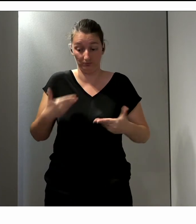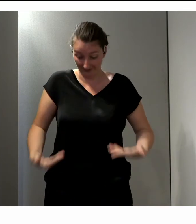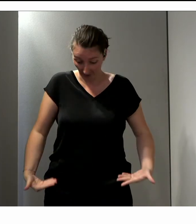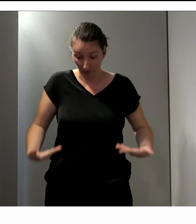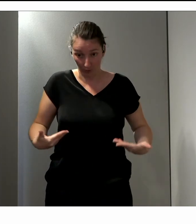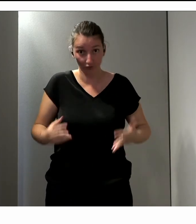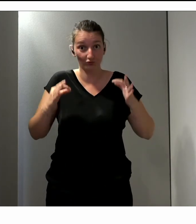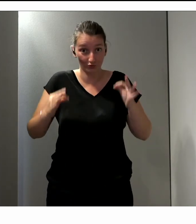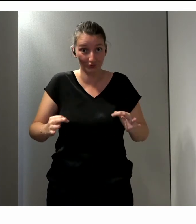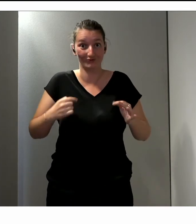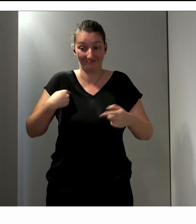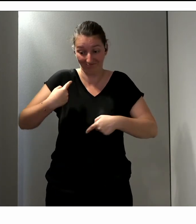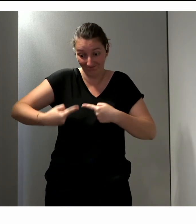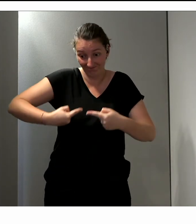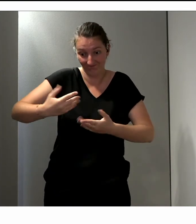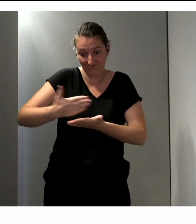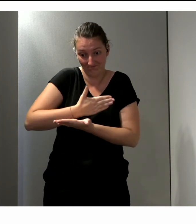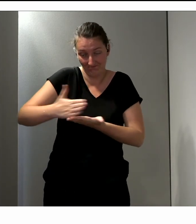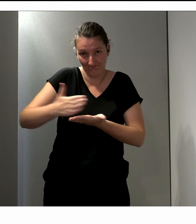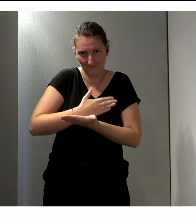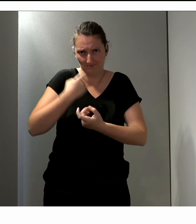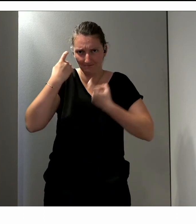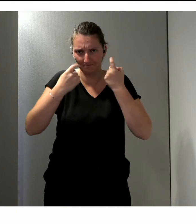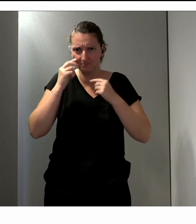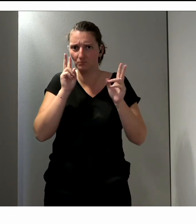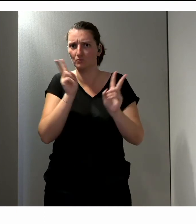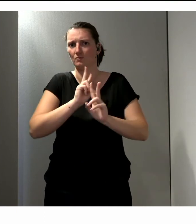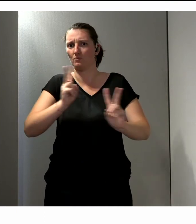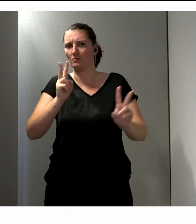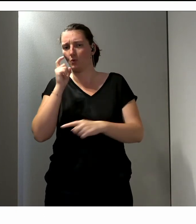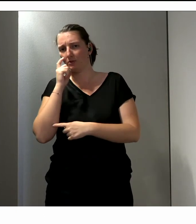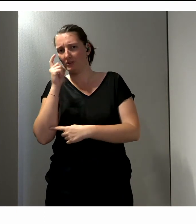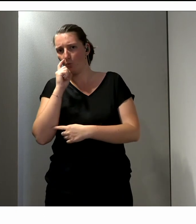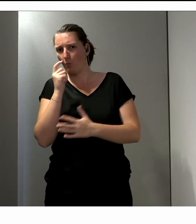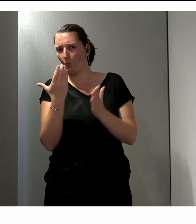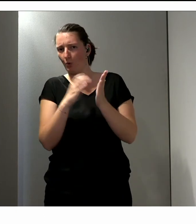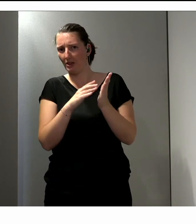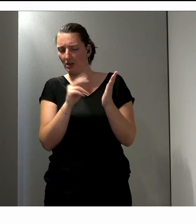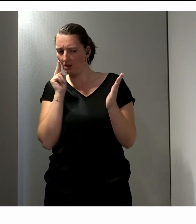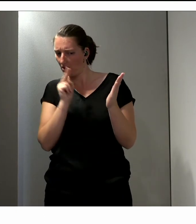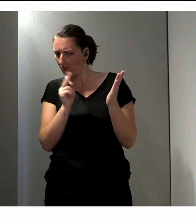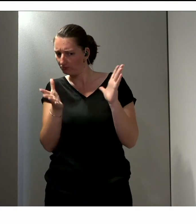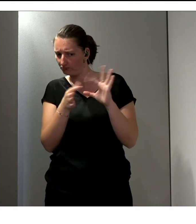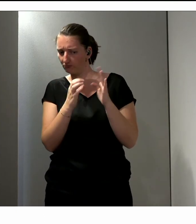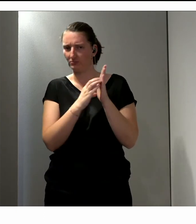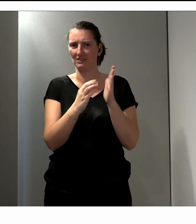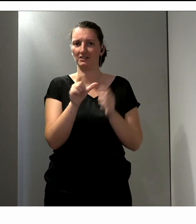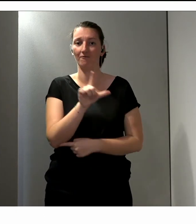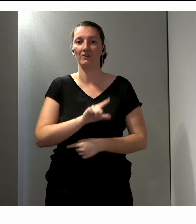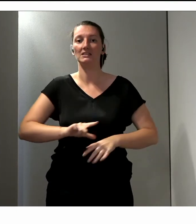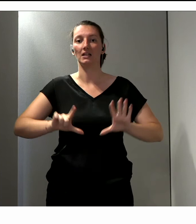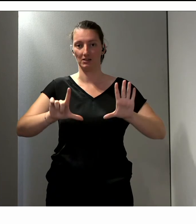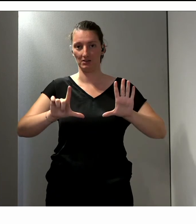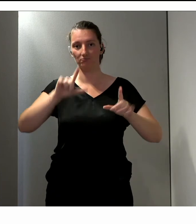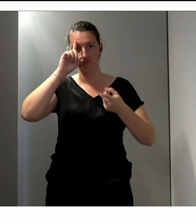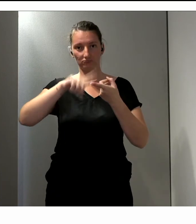nous préparons les observations générales par rapport à l'article 27 sur